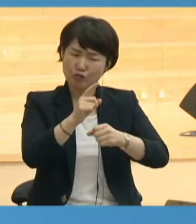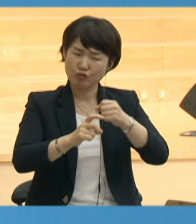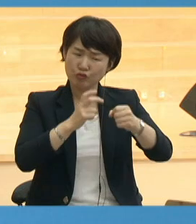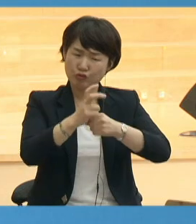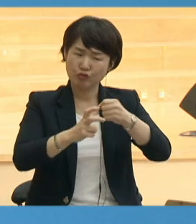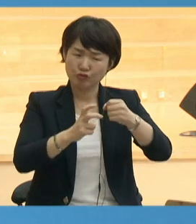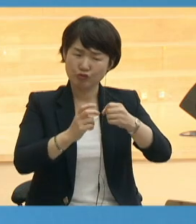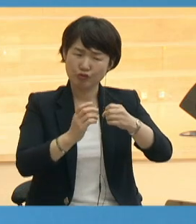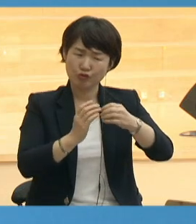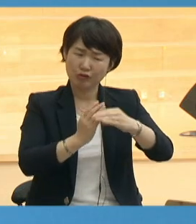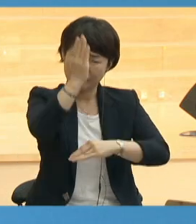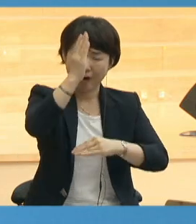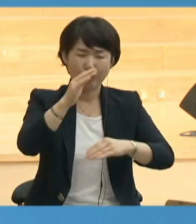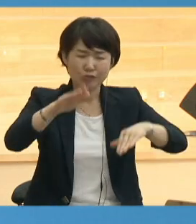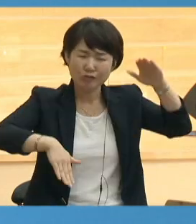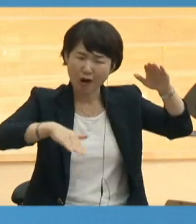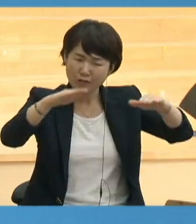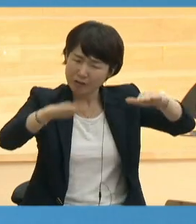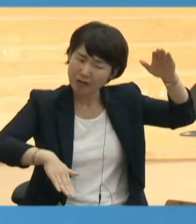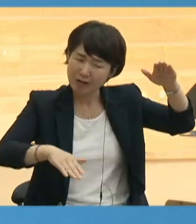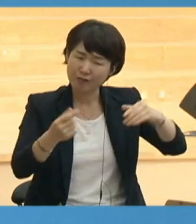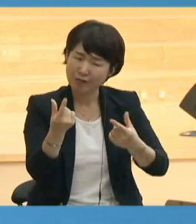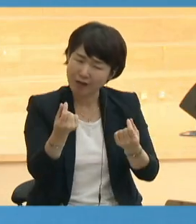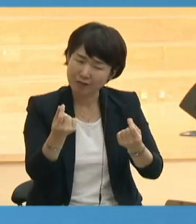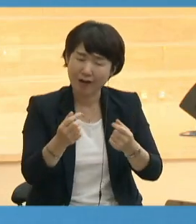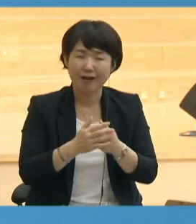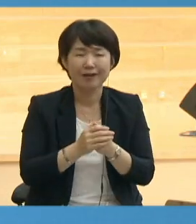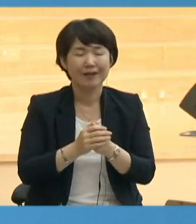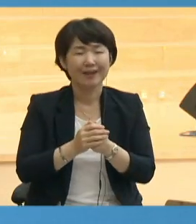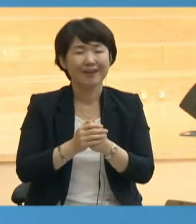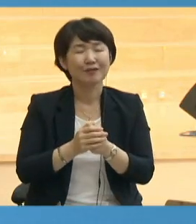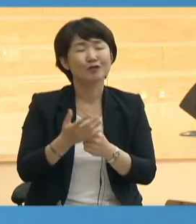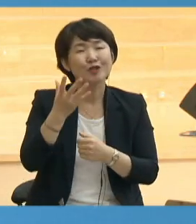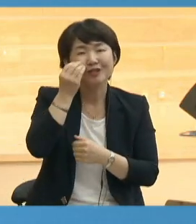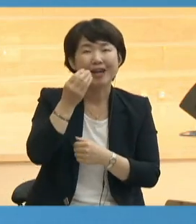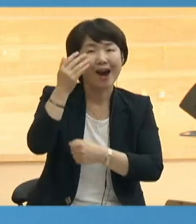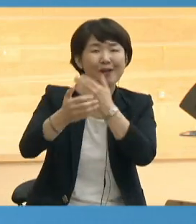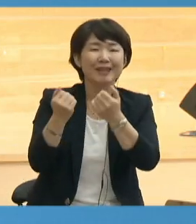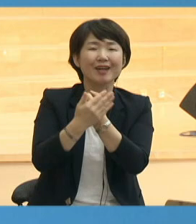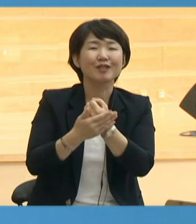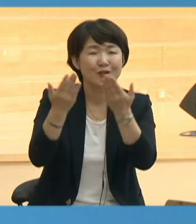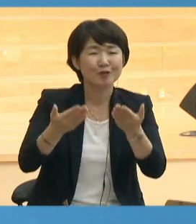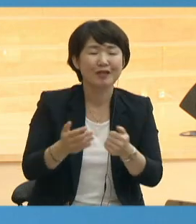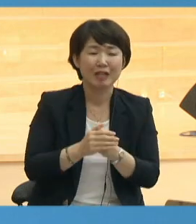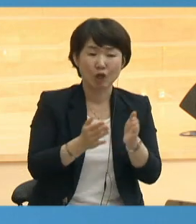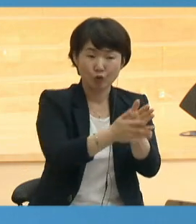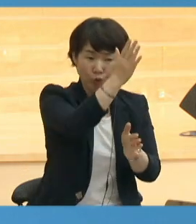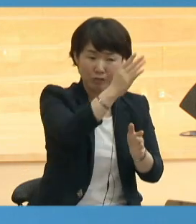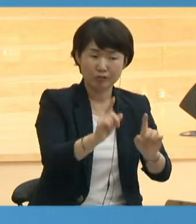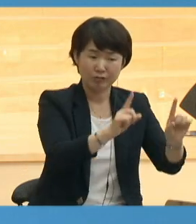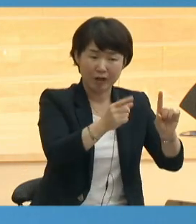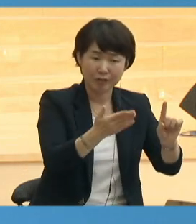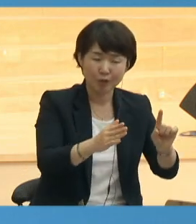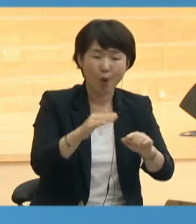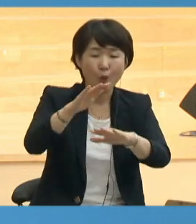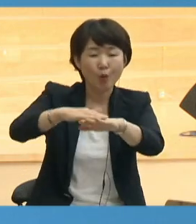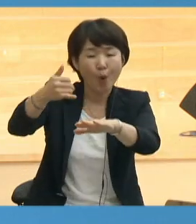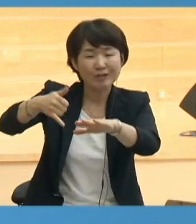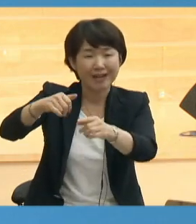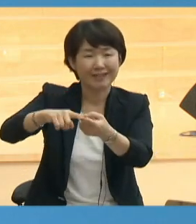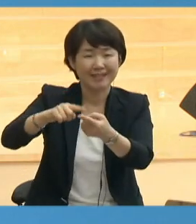차 있는 것 같다 한번씩 얘기하는 그 위상이 어제 하나님 그런 을 주셨어요 차도남 인대로 내가 농사를 알아 여러분